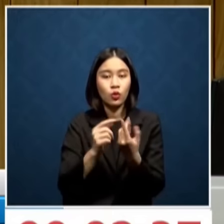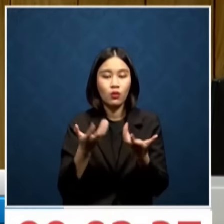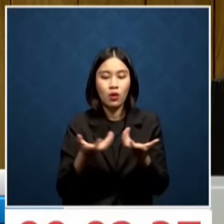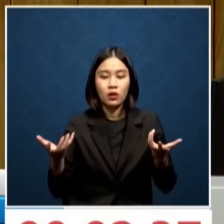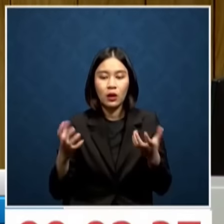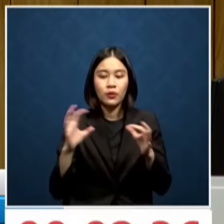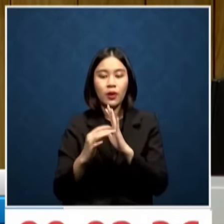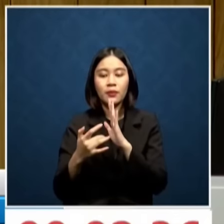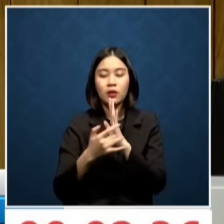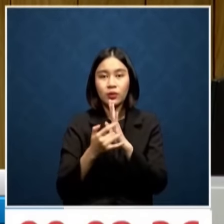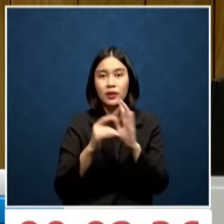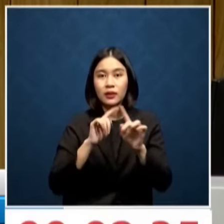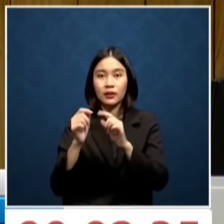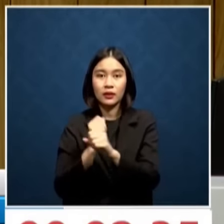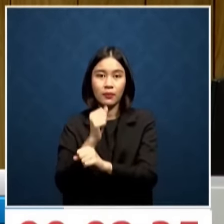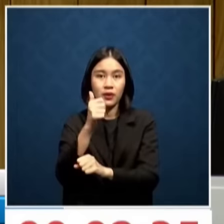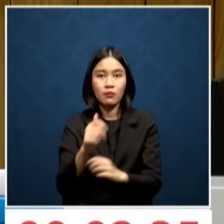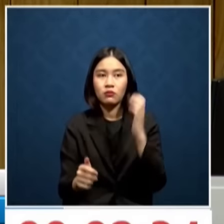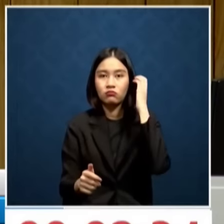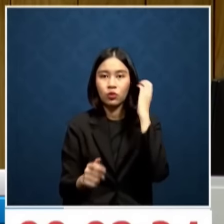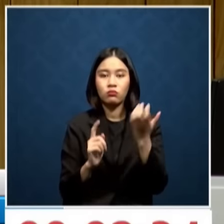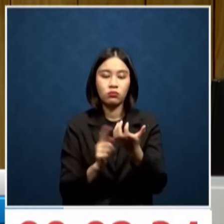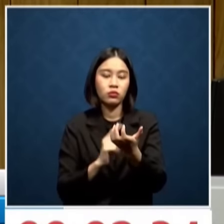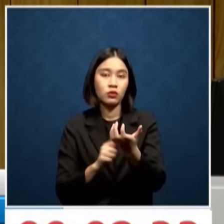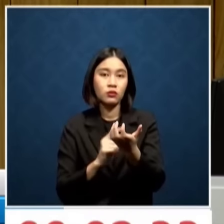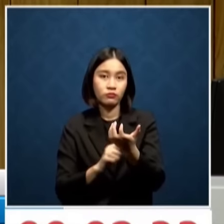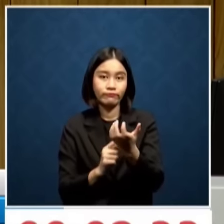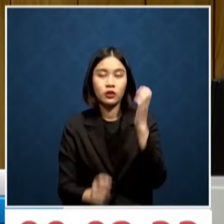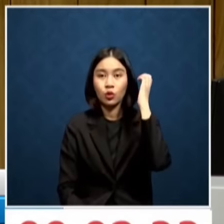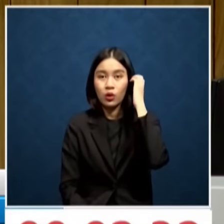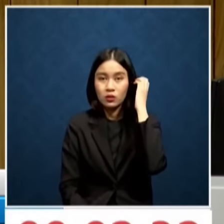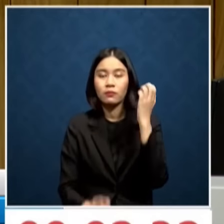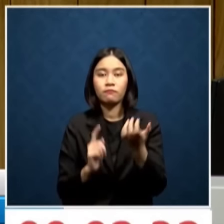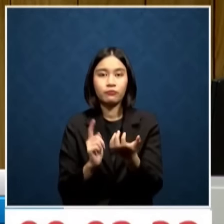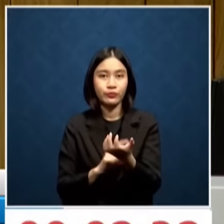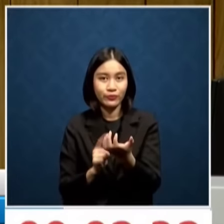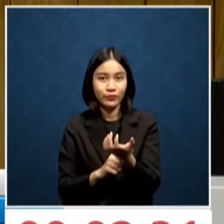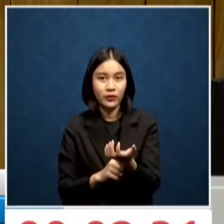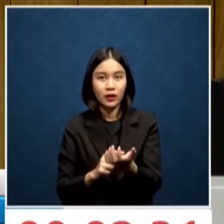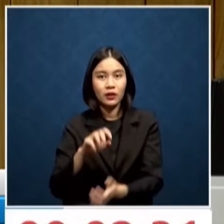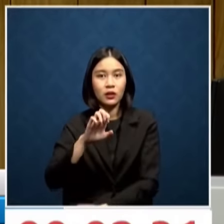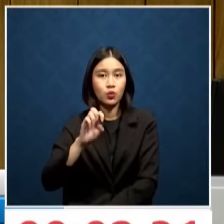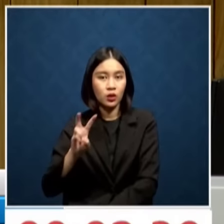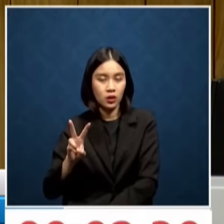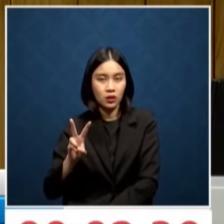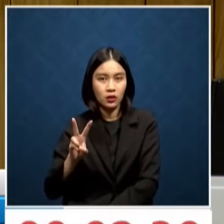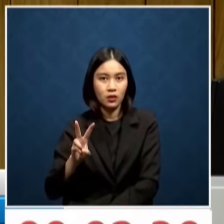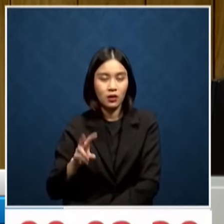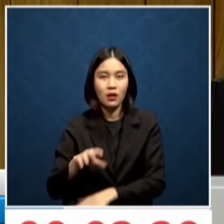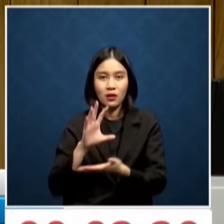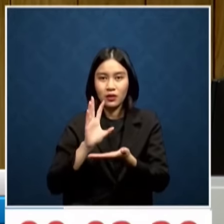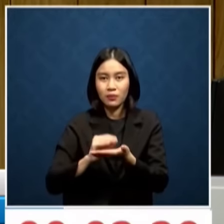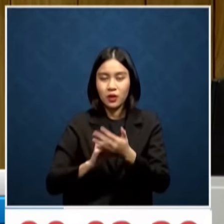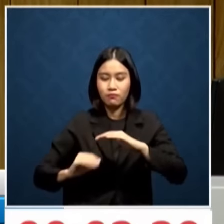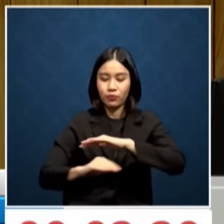ปกรณ์อิเล็กทรอนิกส์หลายอย่างนะครับพวกสมาร์ทต่างๆไม่ว่าจะเป็นสมาร์ทโฟนไม่ว่าจะเป็น EV ไม่ว่าจะเป็น Big Data